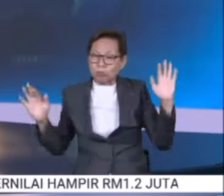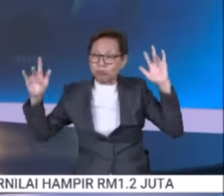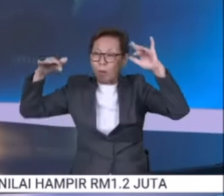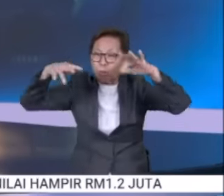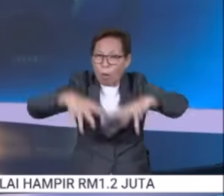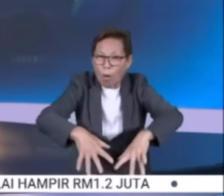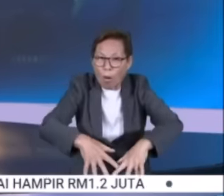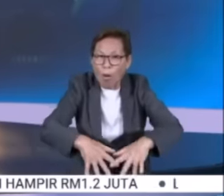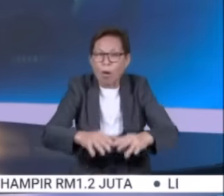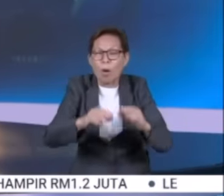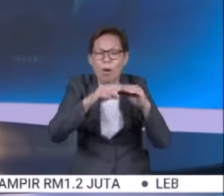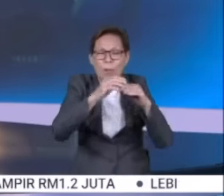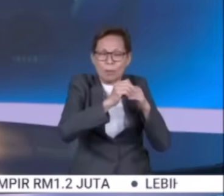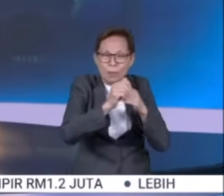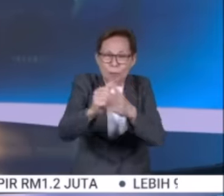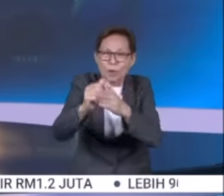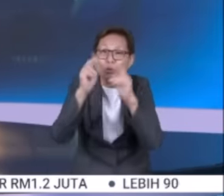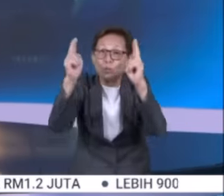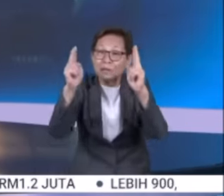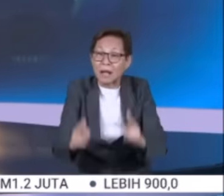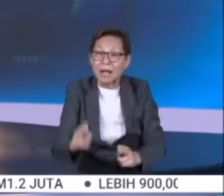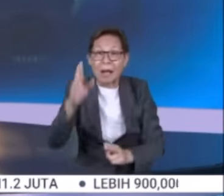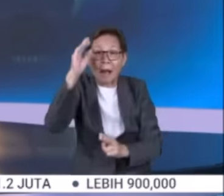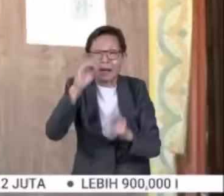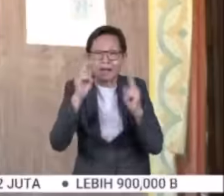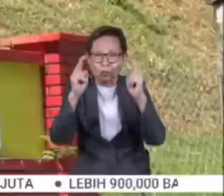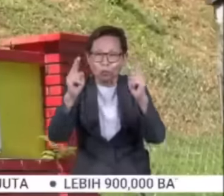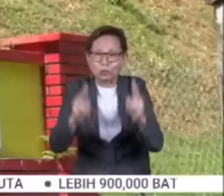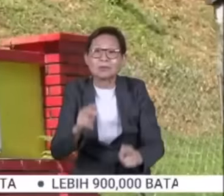bertadarus dengan bimbingan ustaz dan ustazah.